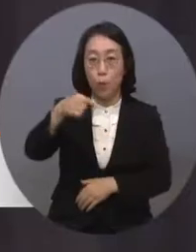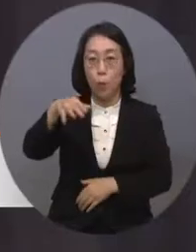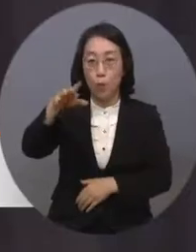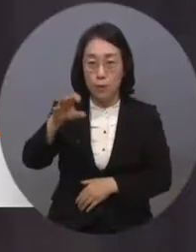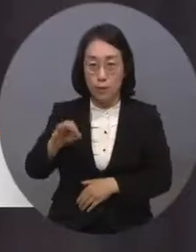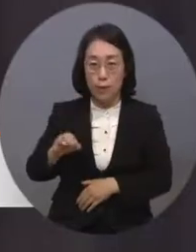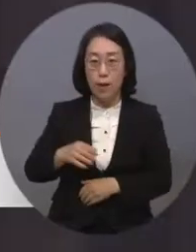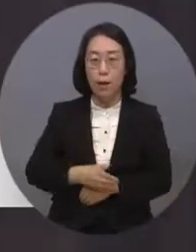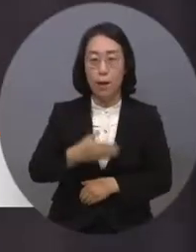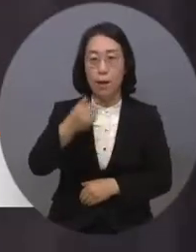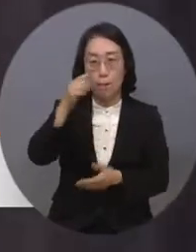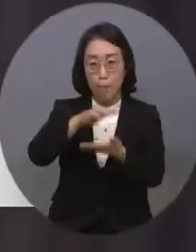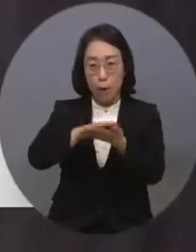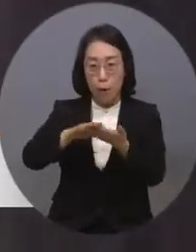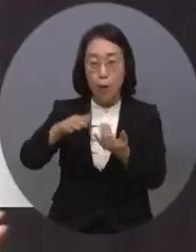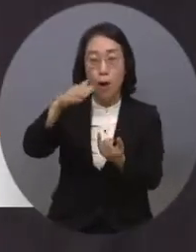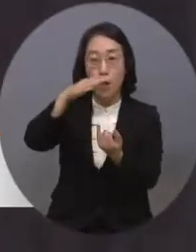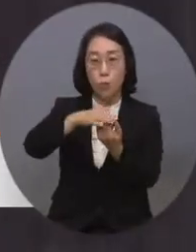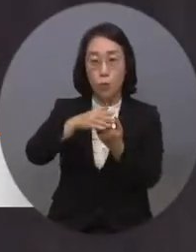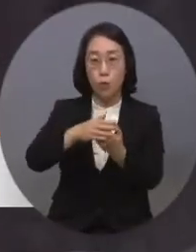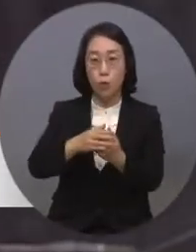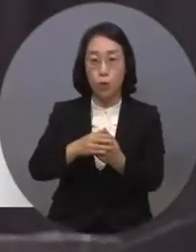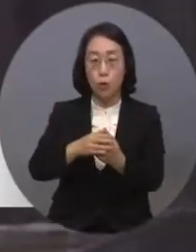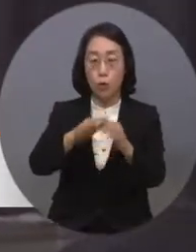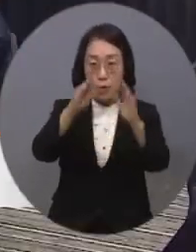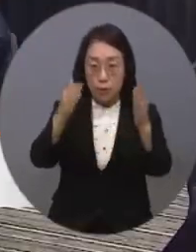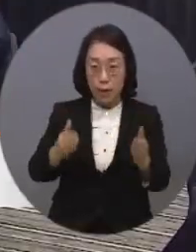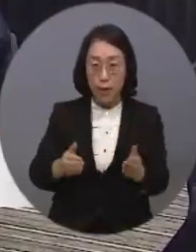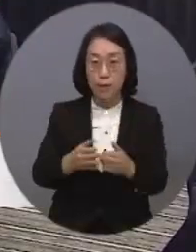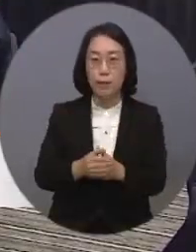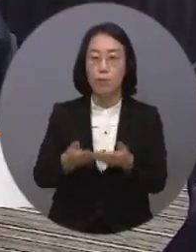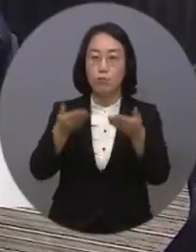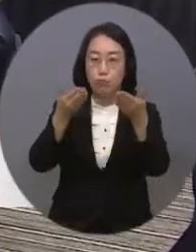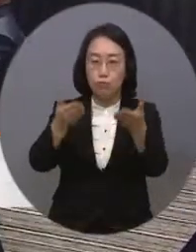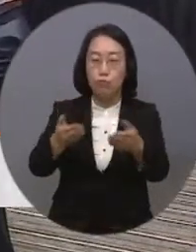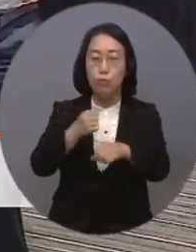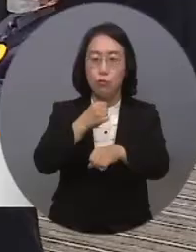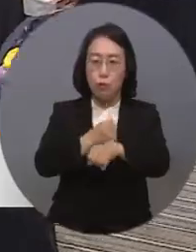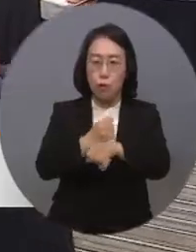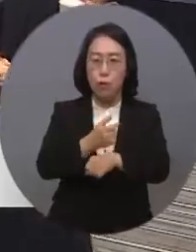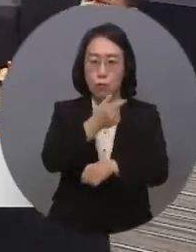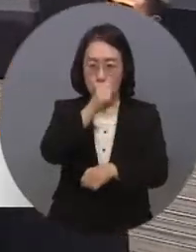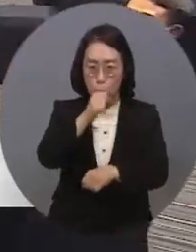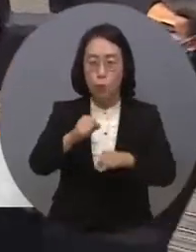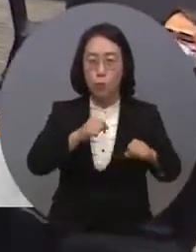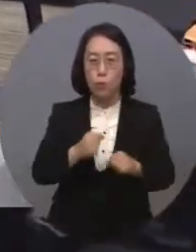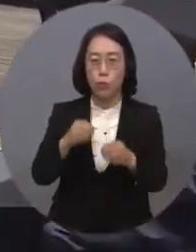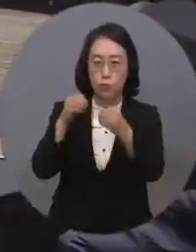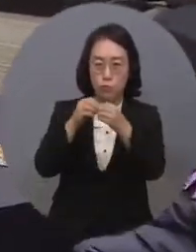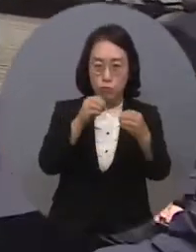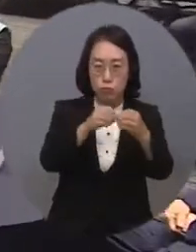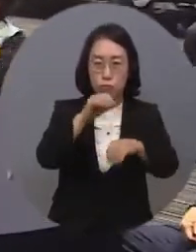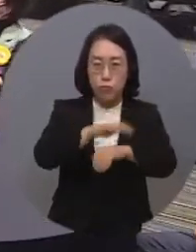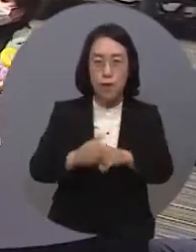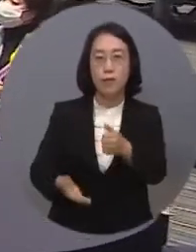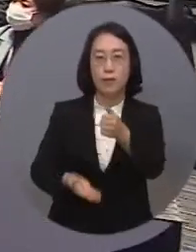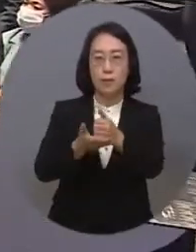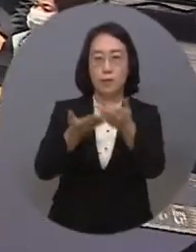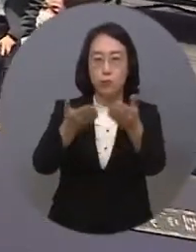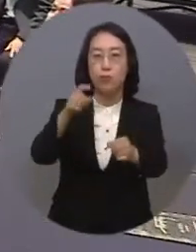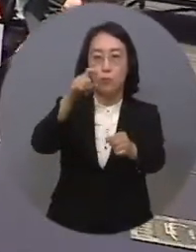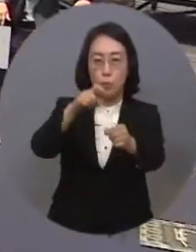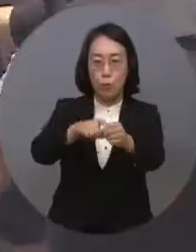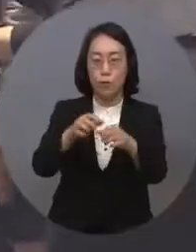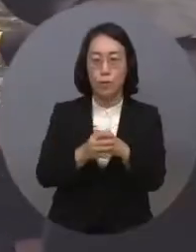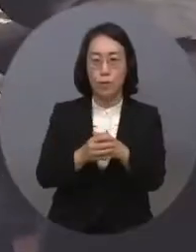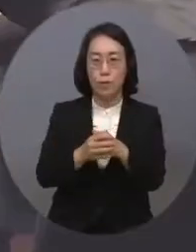평화의 소녀상 비문을 기증하는 등 선한 영향력을 펼친 공로를 인정받았습니다. 하간수 씨는 수상